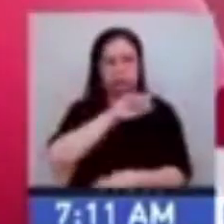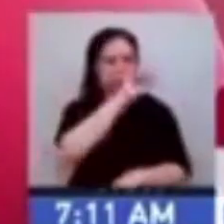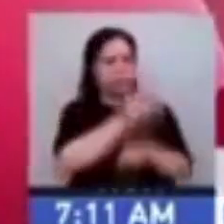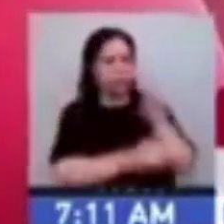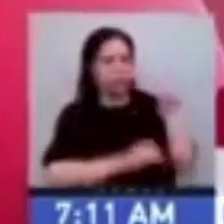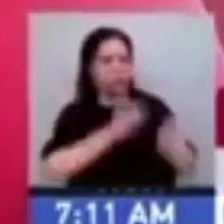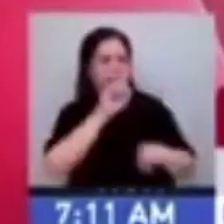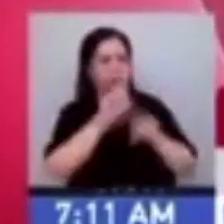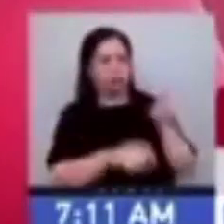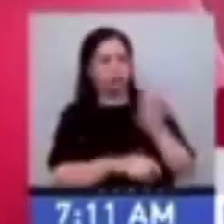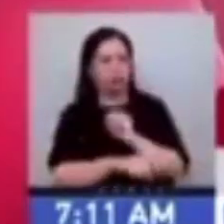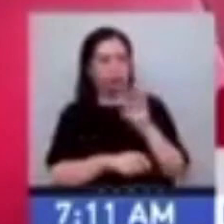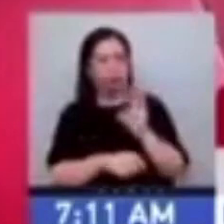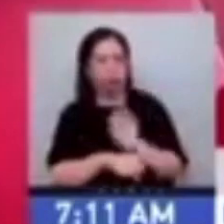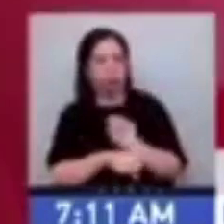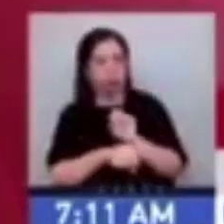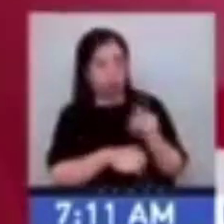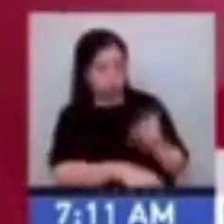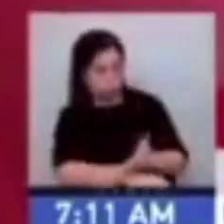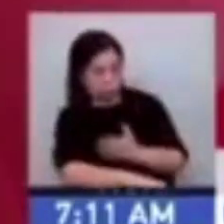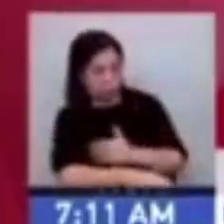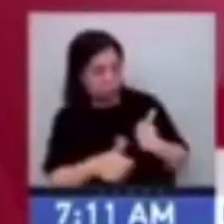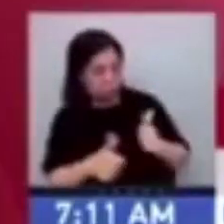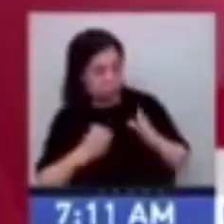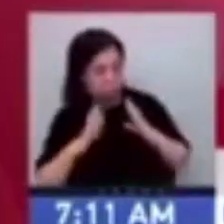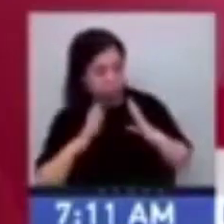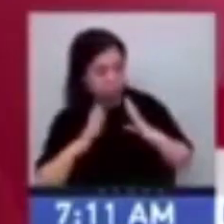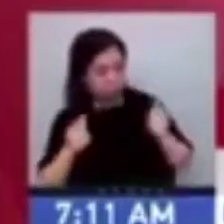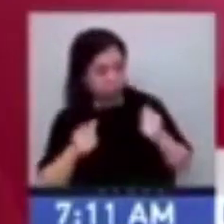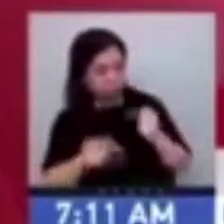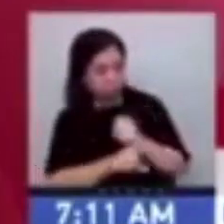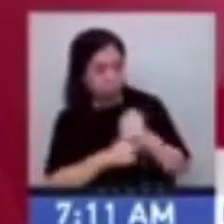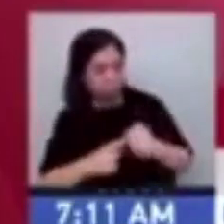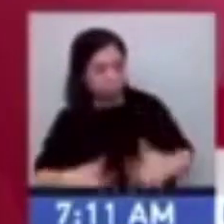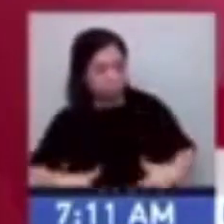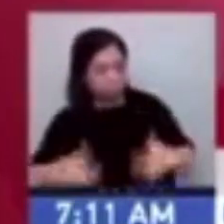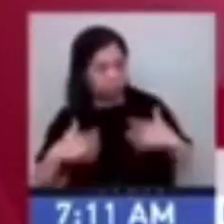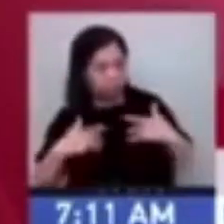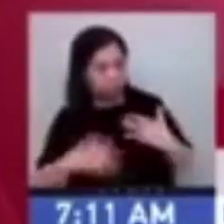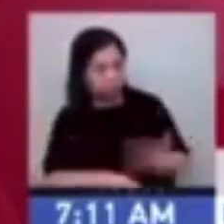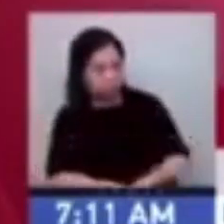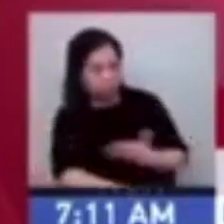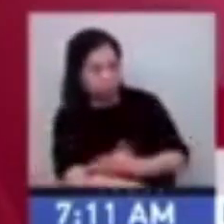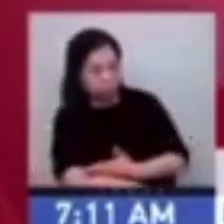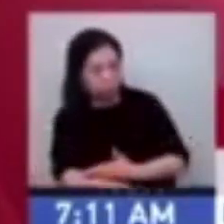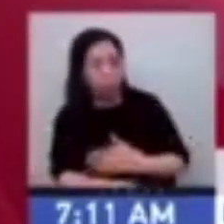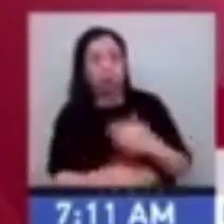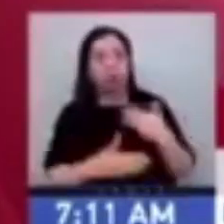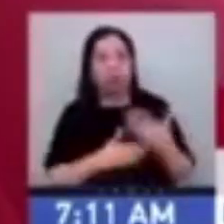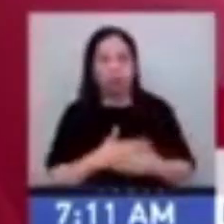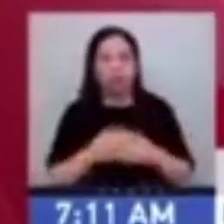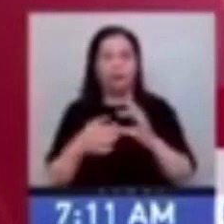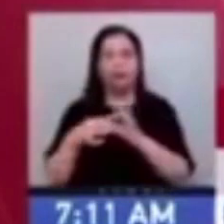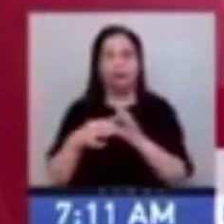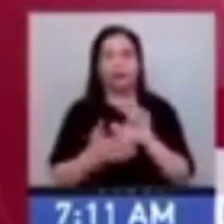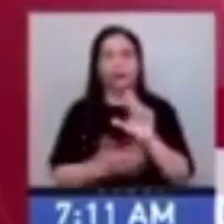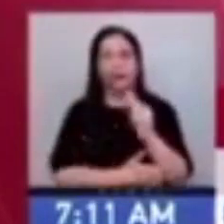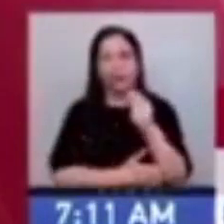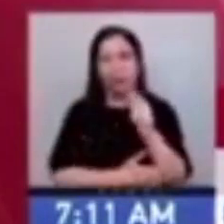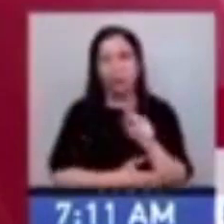worker kung nag-improve na po ba yung kanilang sitwasyon. Ano po? Bukod dyan, katayap natin yung LGU, yung barangay.